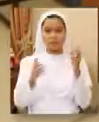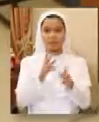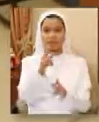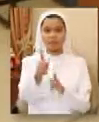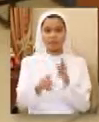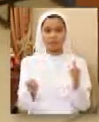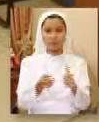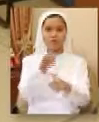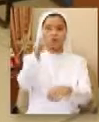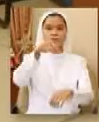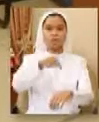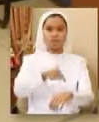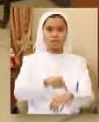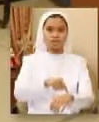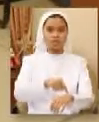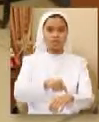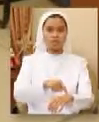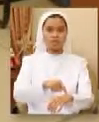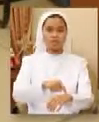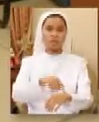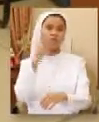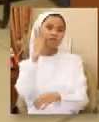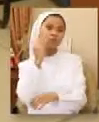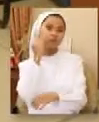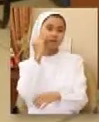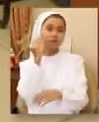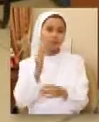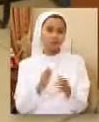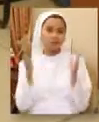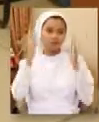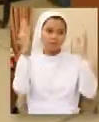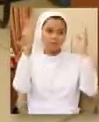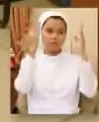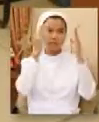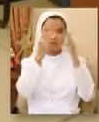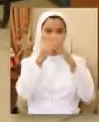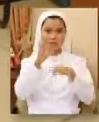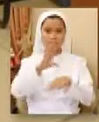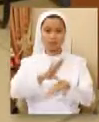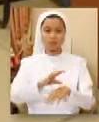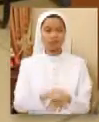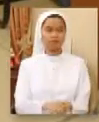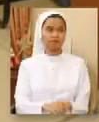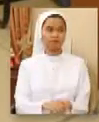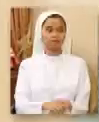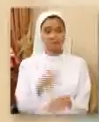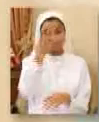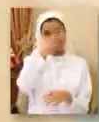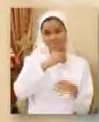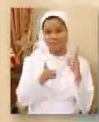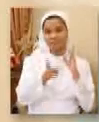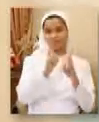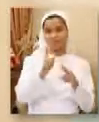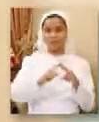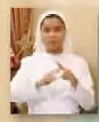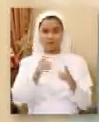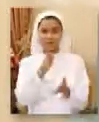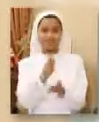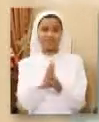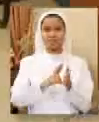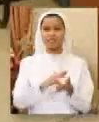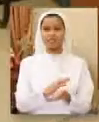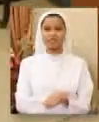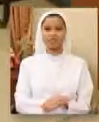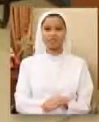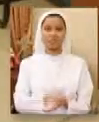sabi, first time sila nakaranas ng ganun. Bishop, and Tess, magayon na naman ang pinag-uulayan ta, pero puputulot na kami ng pagkawang